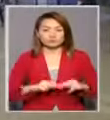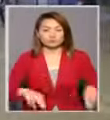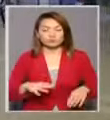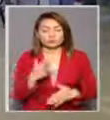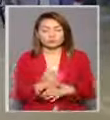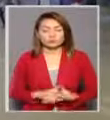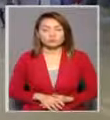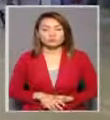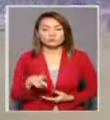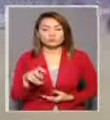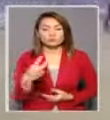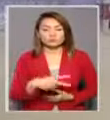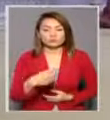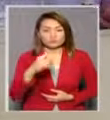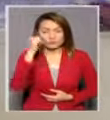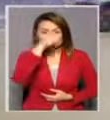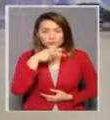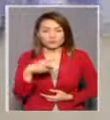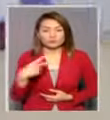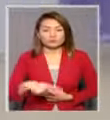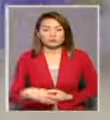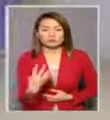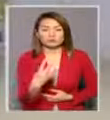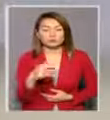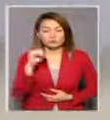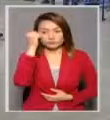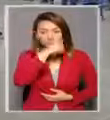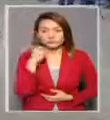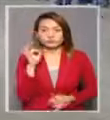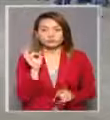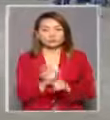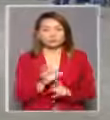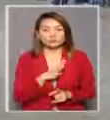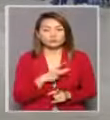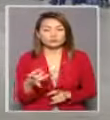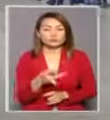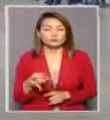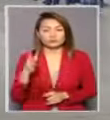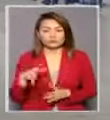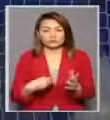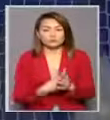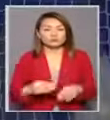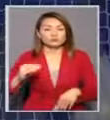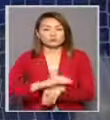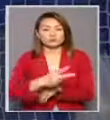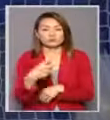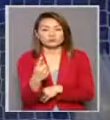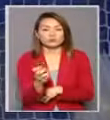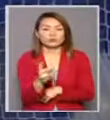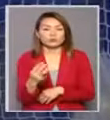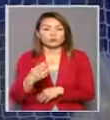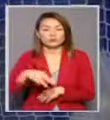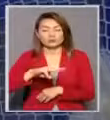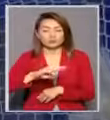физкультуры. В 2022 по 2024 годах на эти цели регионам выделили дополнительно 21 миллиард